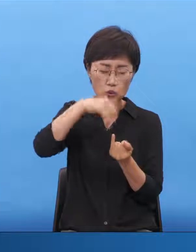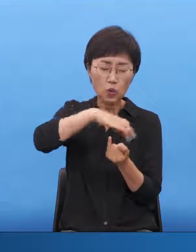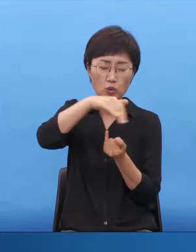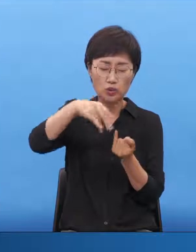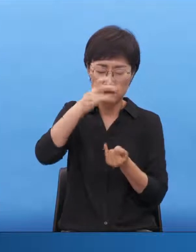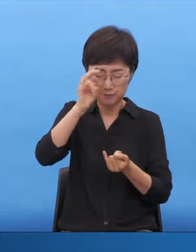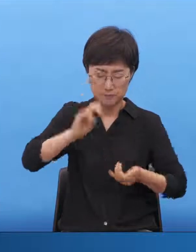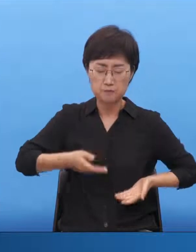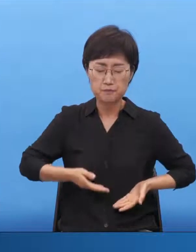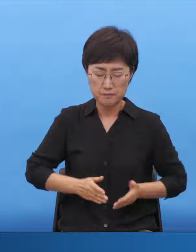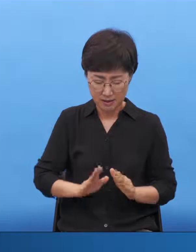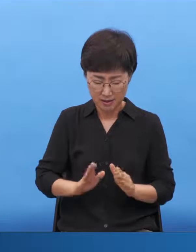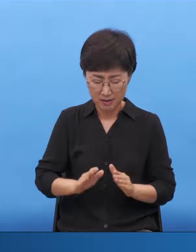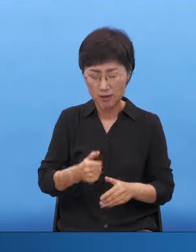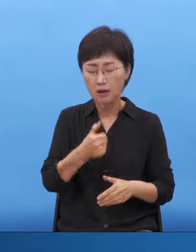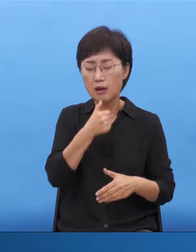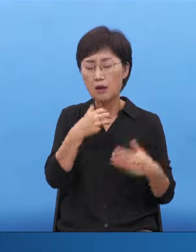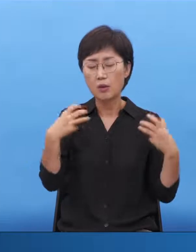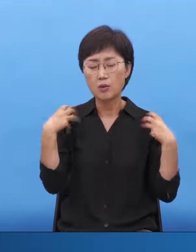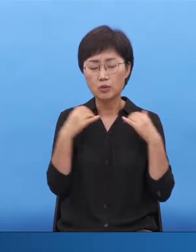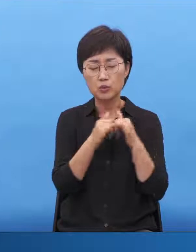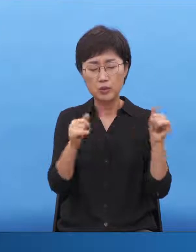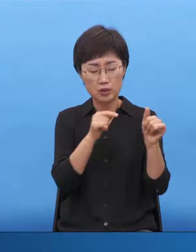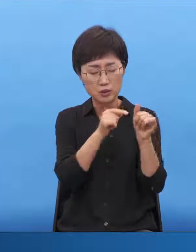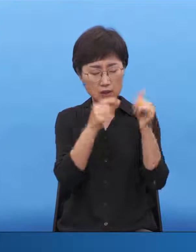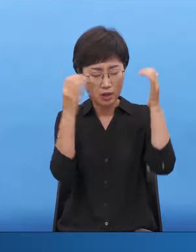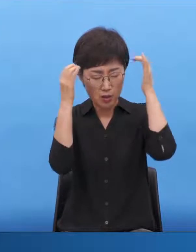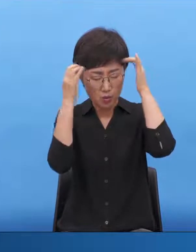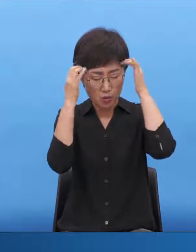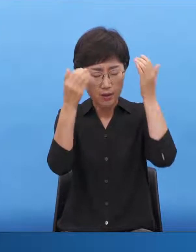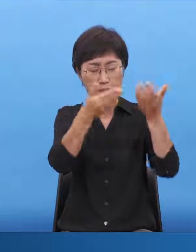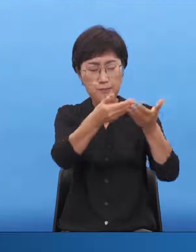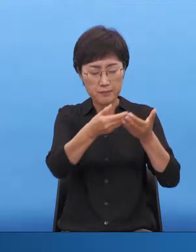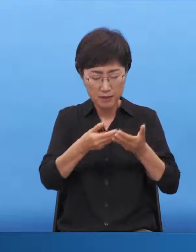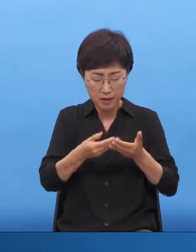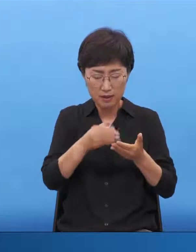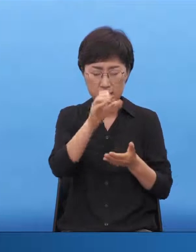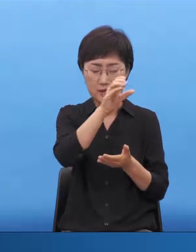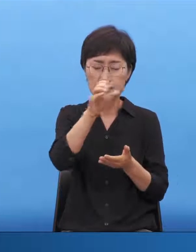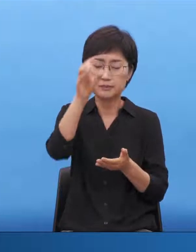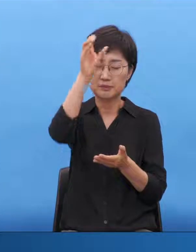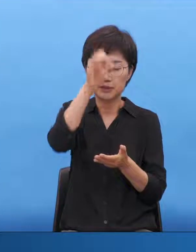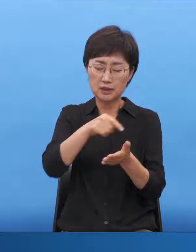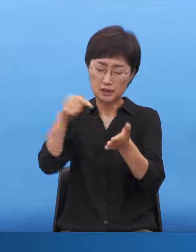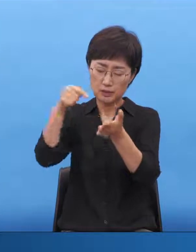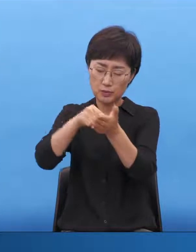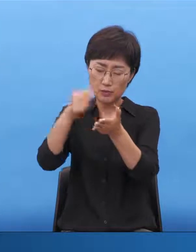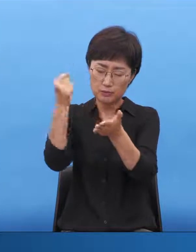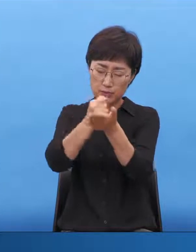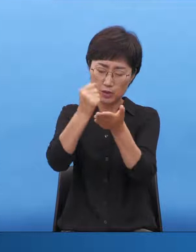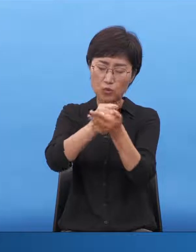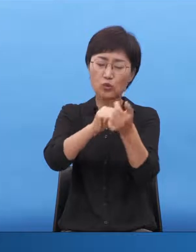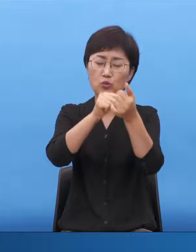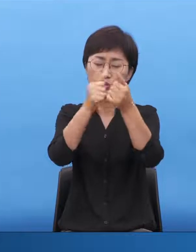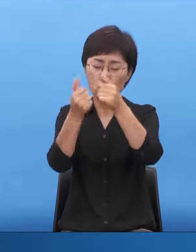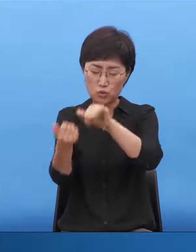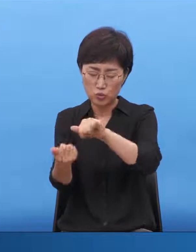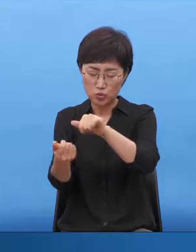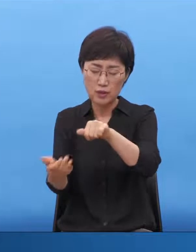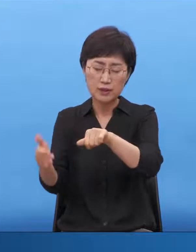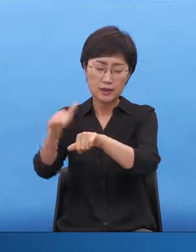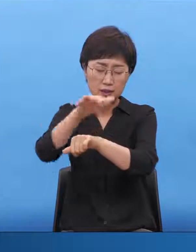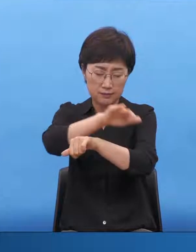잉태하사 동정녀 마리아에게 나시고 본디오 빌라도에게 고난을 받으사 십자가에 못 박혀